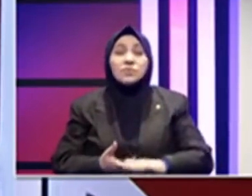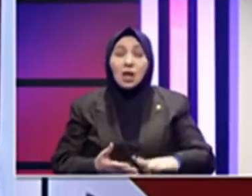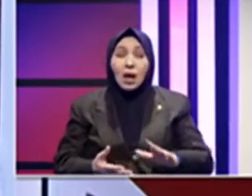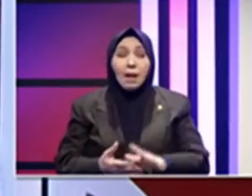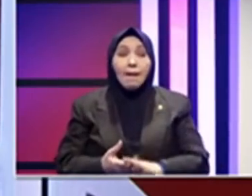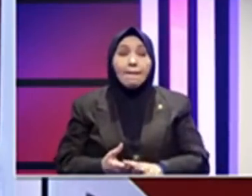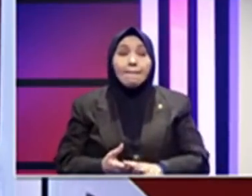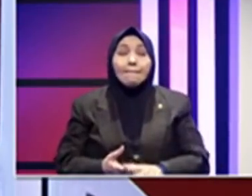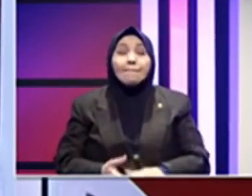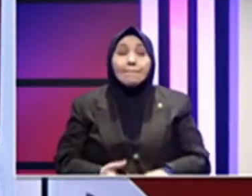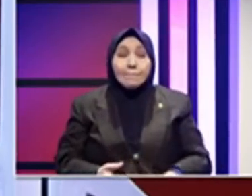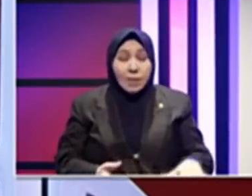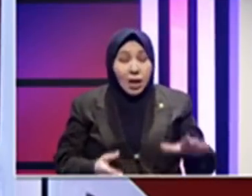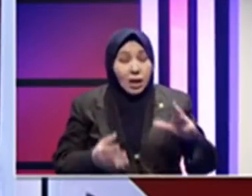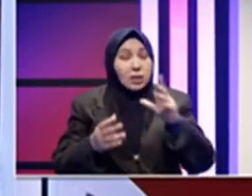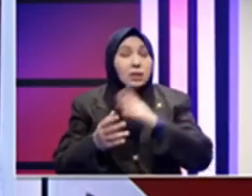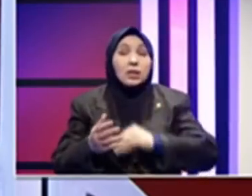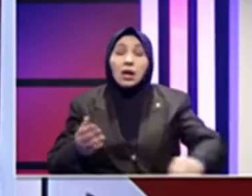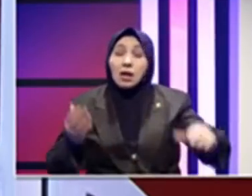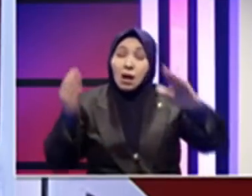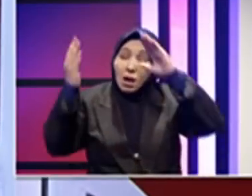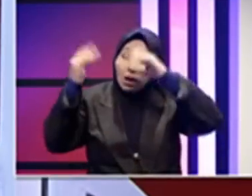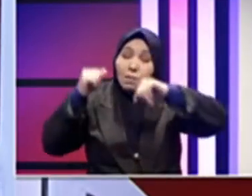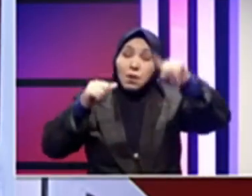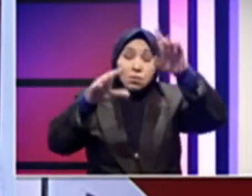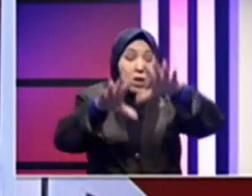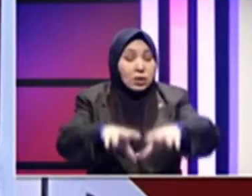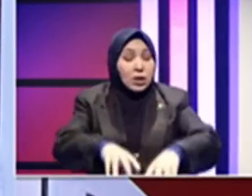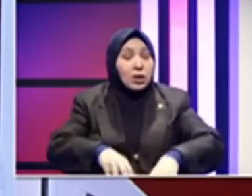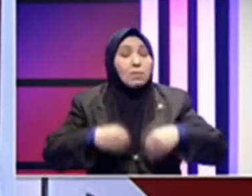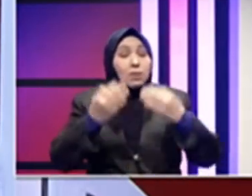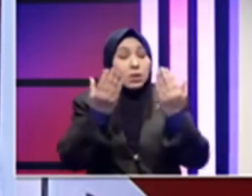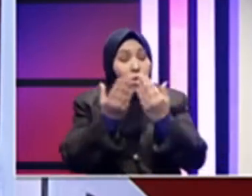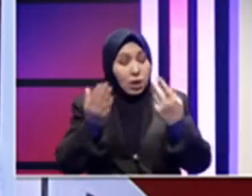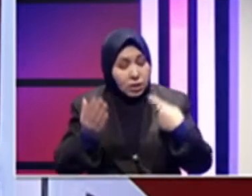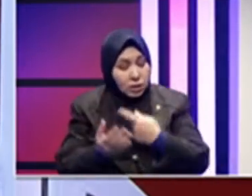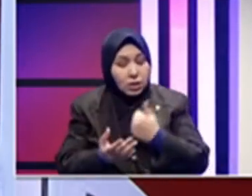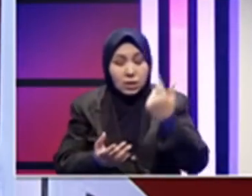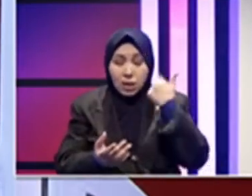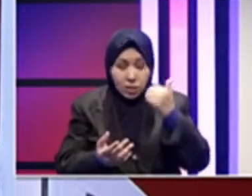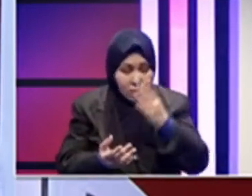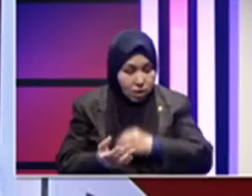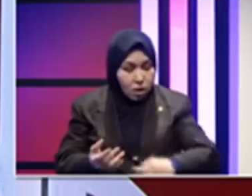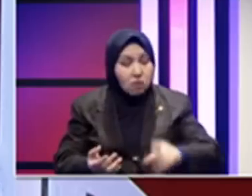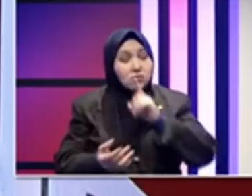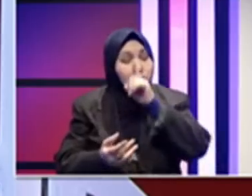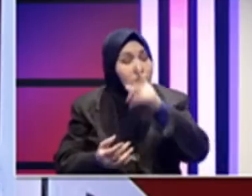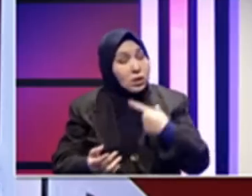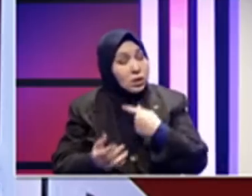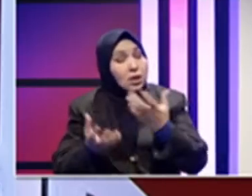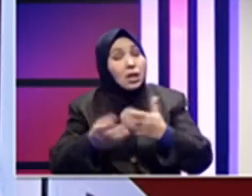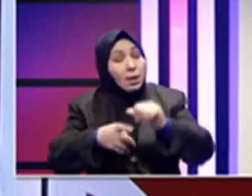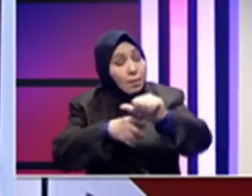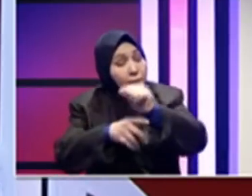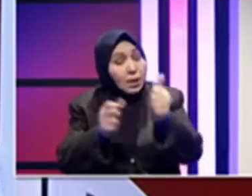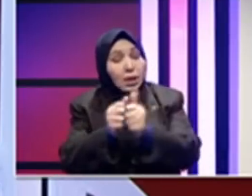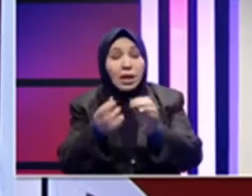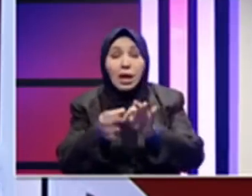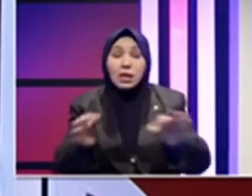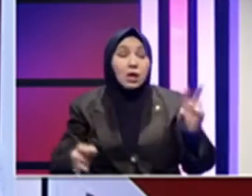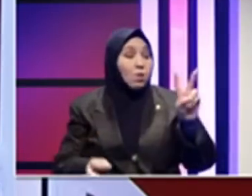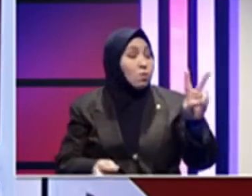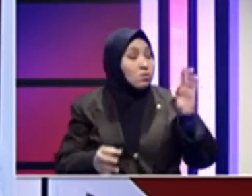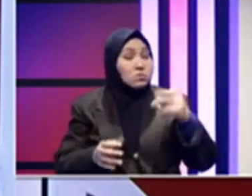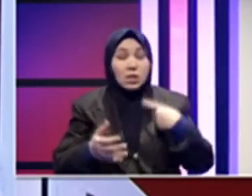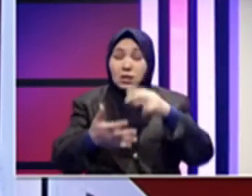minkum. Minna wa minkum taqabbal ya karim. Moga-moga Allah mengkabulkan doa kita sebentar tadi, dan sudah tentunya kita ingin beramal dengan ayat 29. Kita